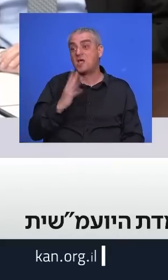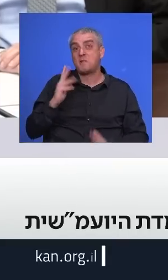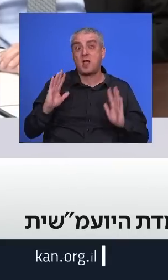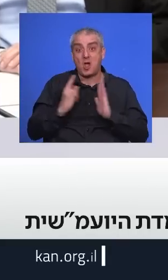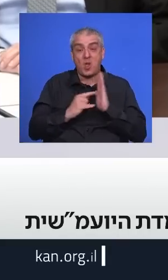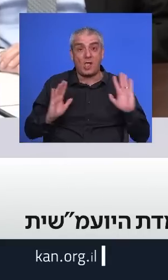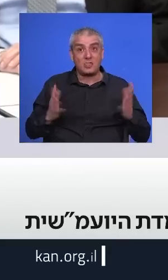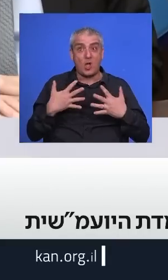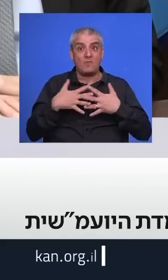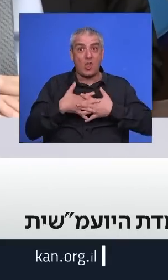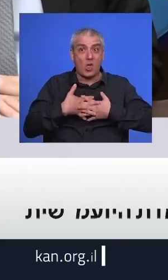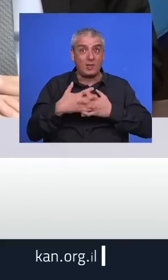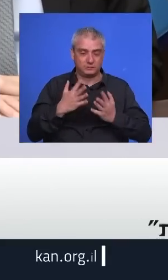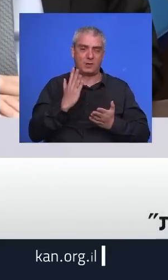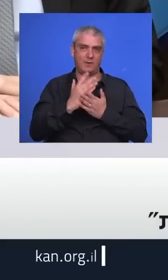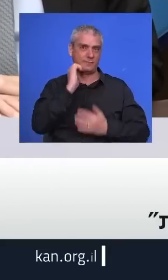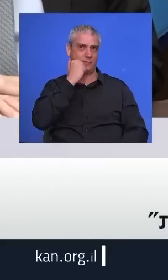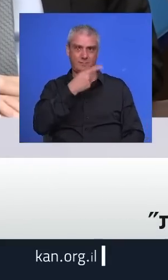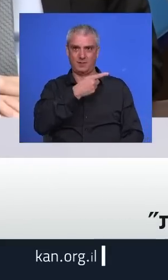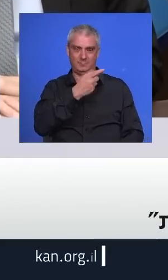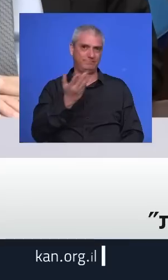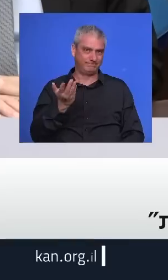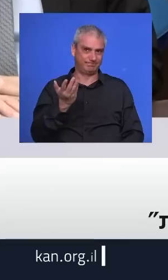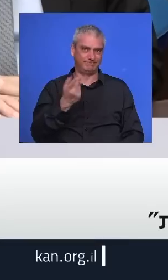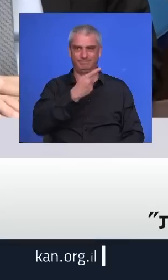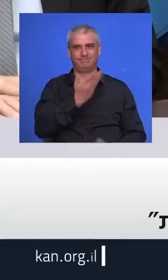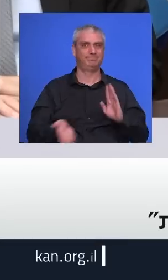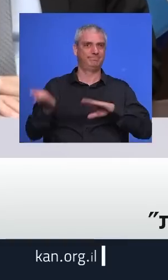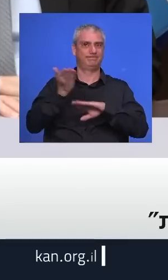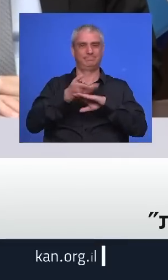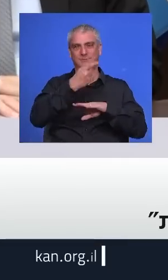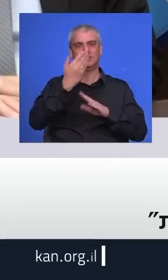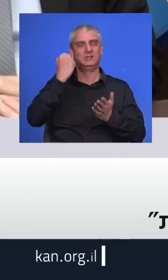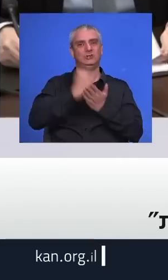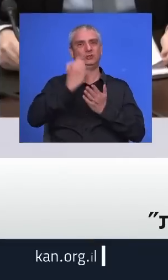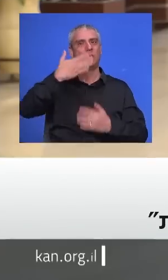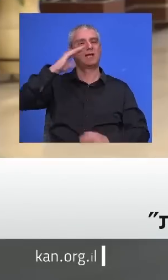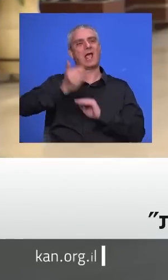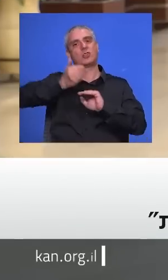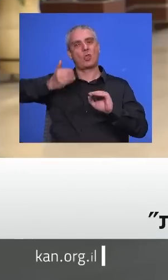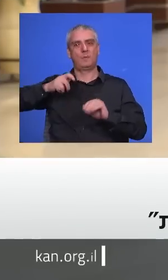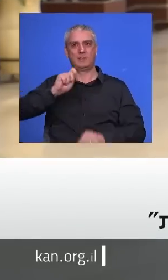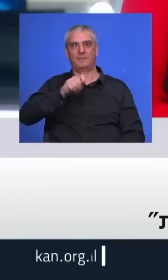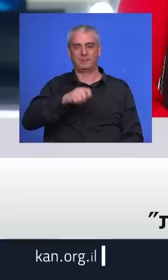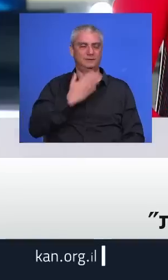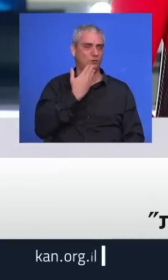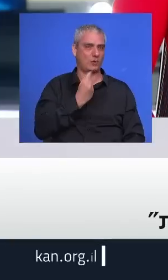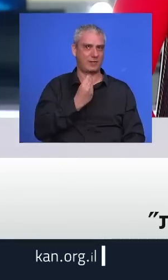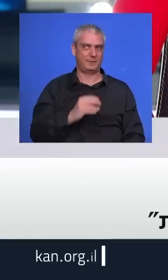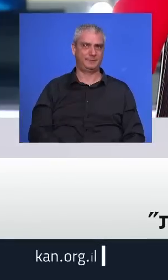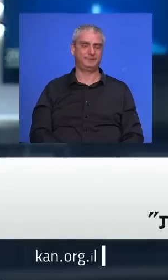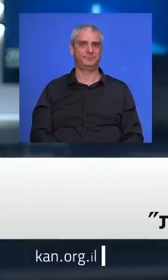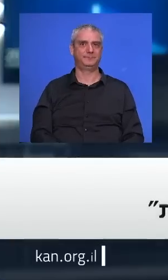הזה לקואליציה, אז כבר מחר מיכל הוא יעלה לאישור בקריאה טרומית בכנסת. תודה רבה, סולימאן.